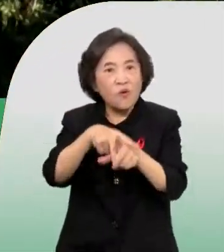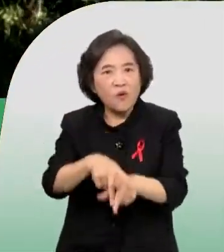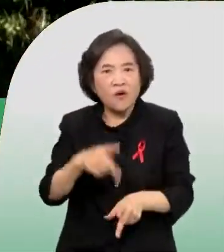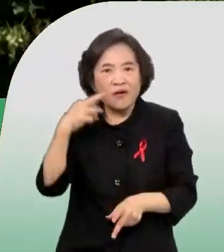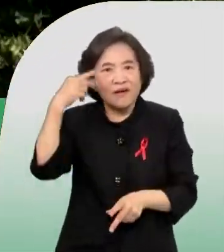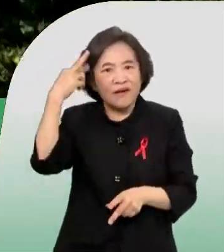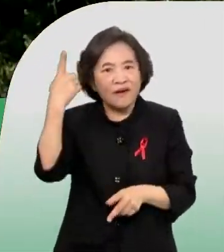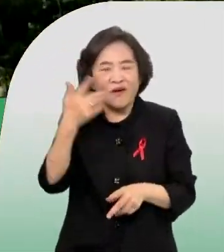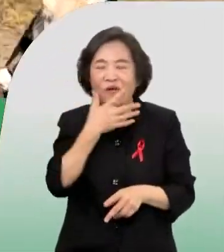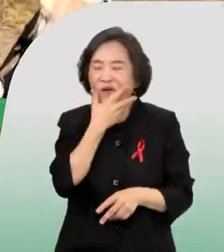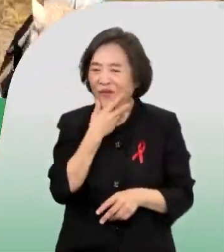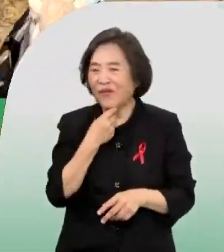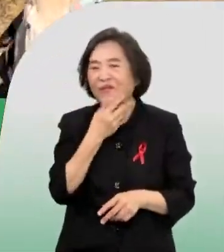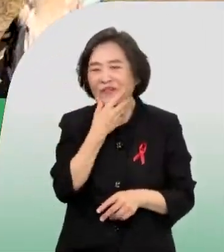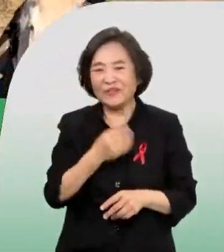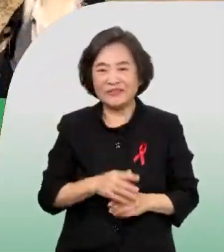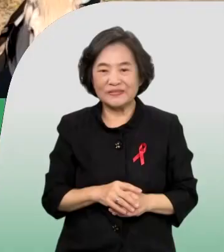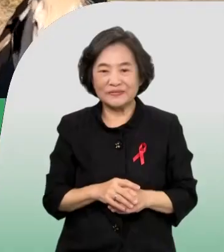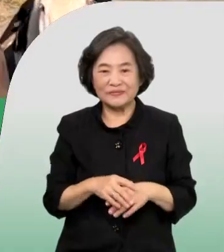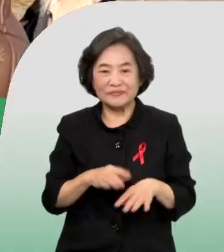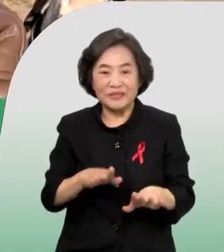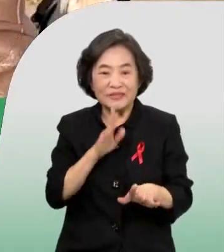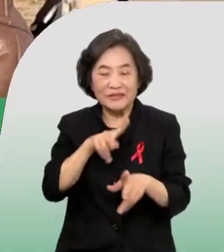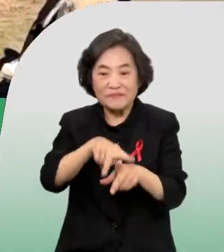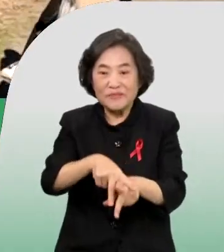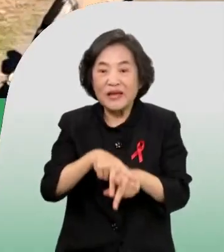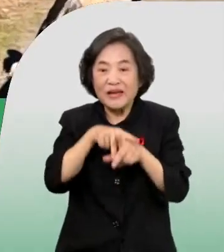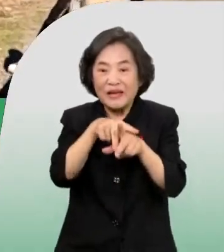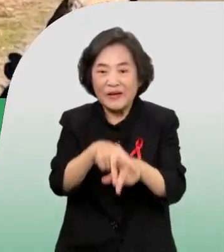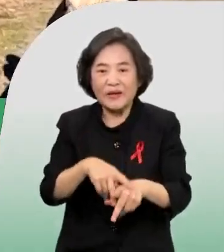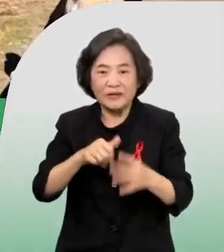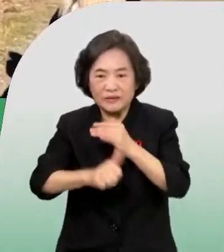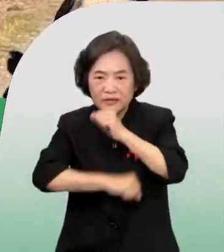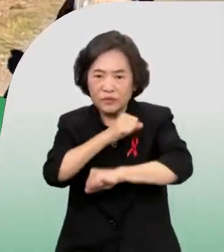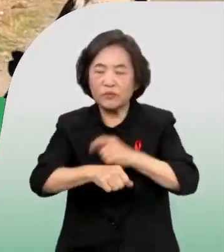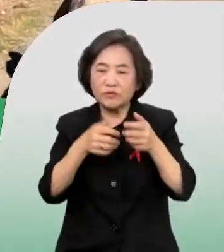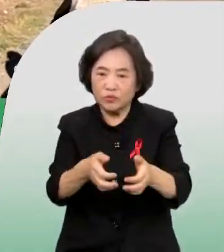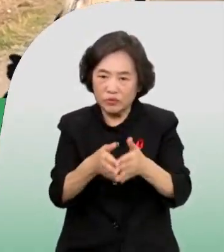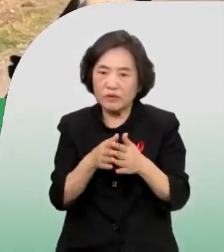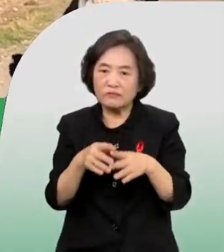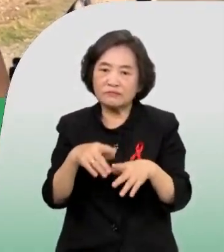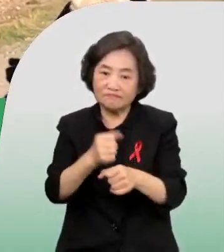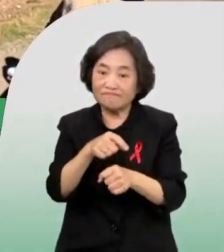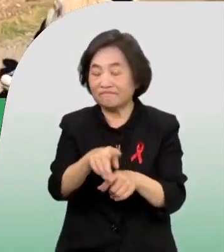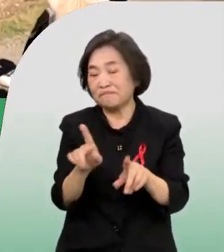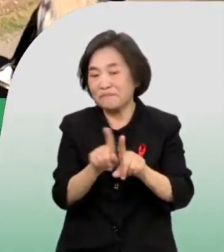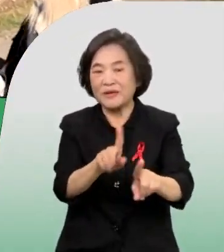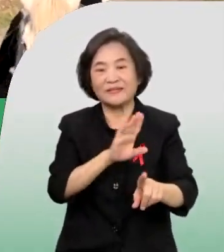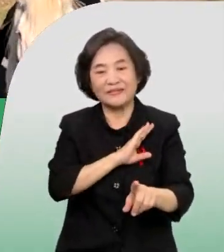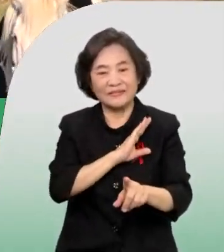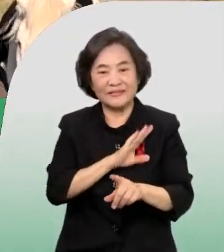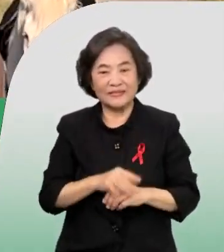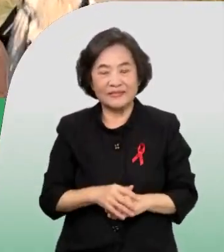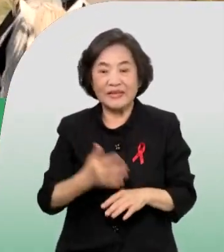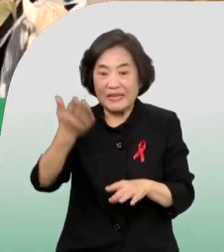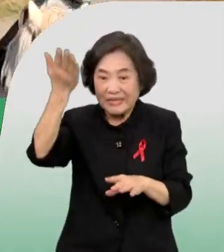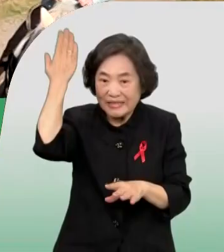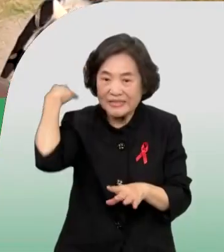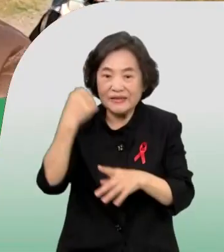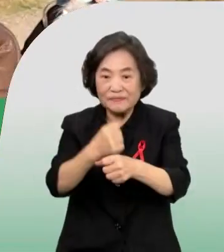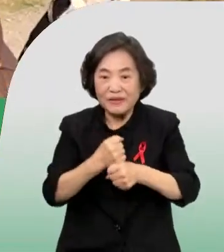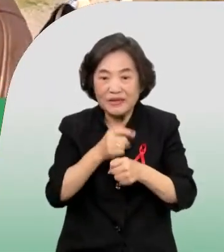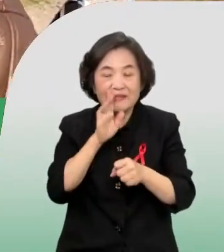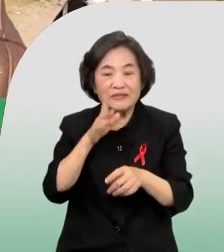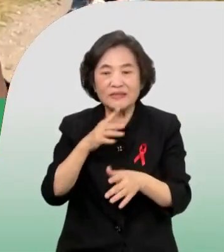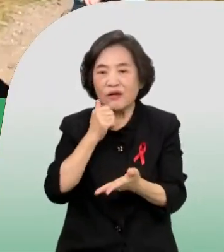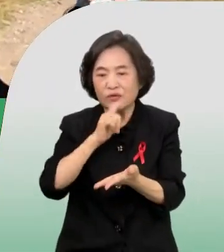up go. Bendo ma, do you bend on you like gong, he sent that do don't chung yell guys in get the jet.头摆冰岛马还是农